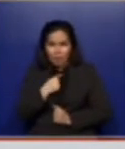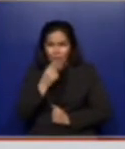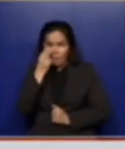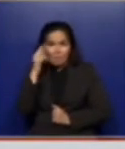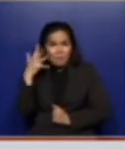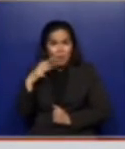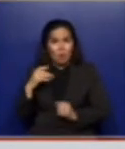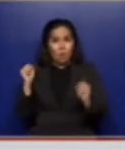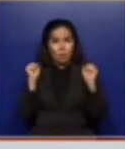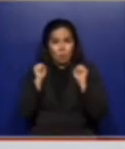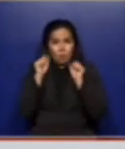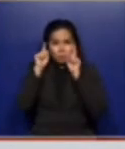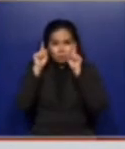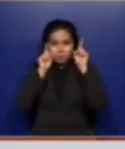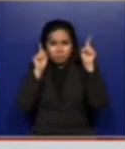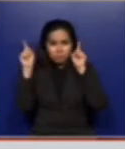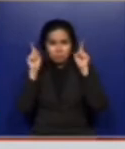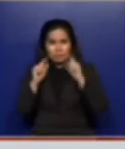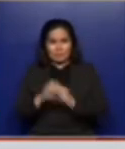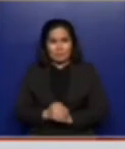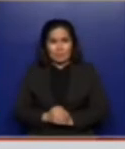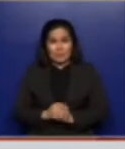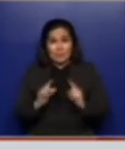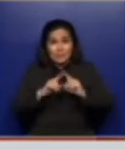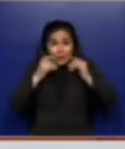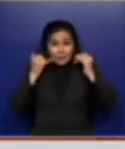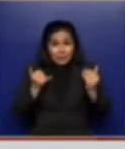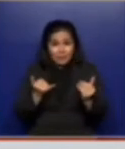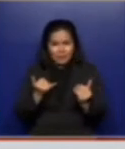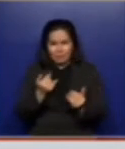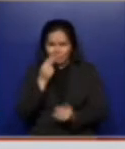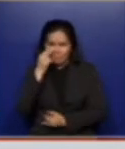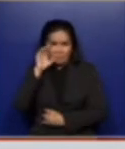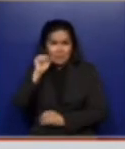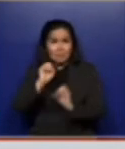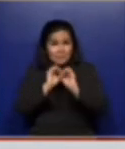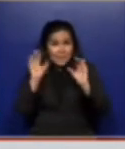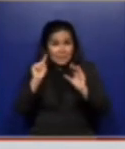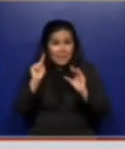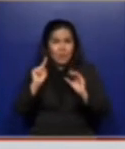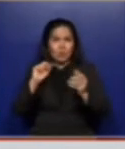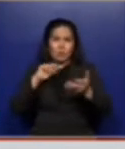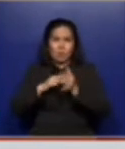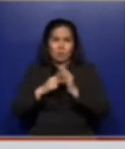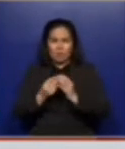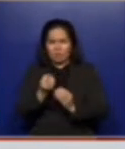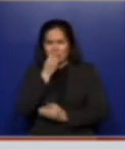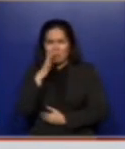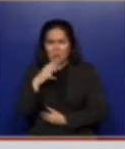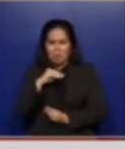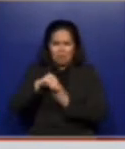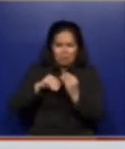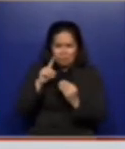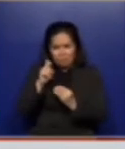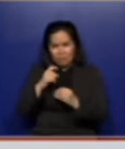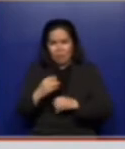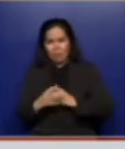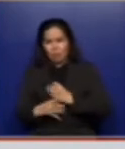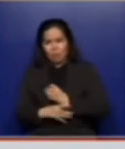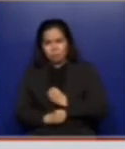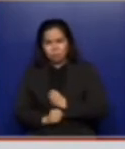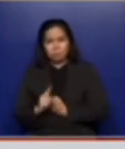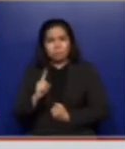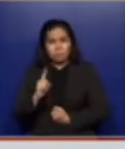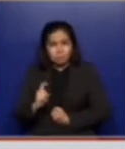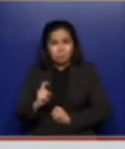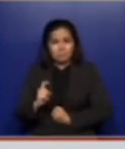ม่เห็นไอ้สิ่งที่เรามองเห็นข้างหน้าเนี่ยนะครับก็คือโรคอดตายครับท่านประธานครับแล้วทำไมรัฐ